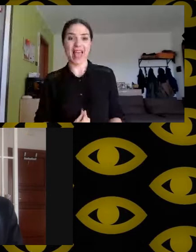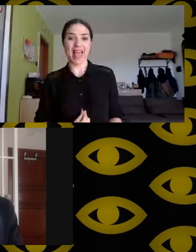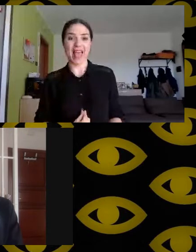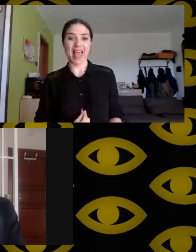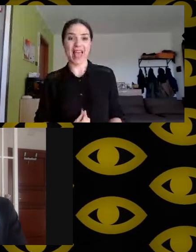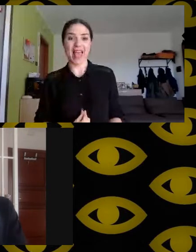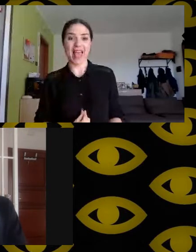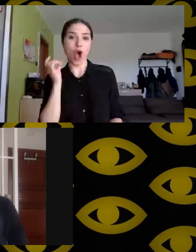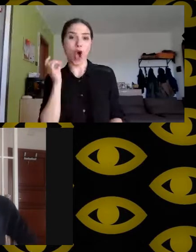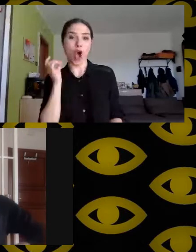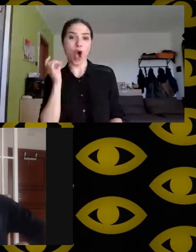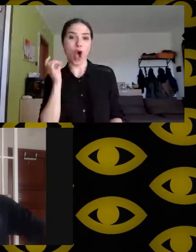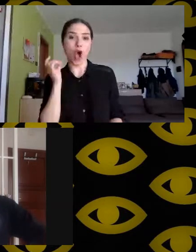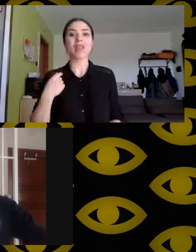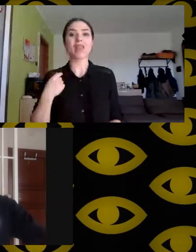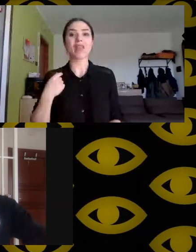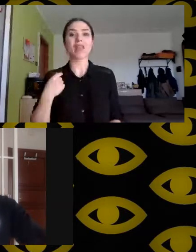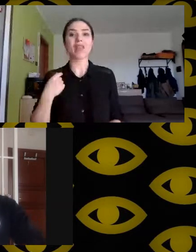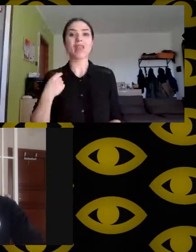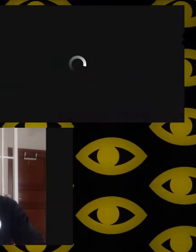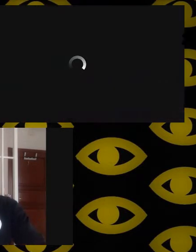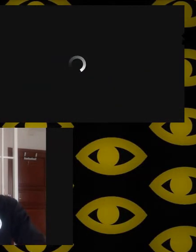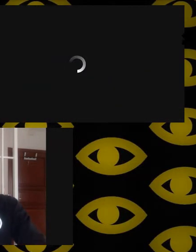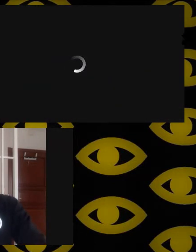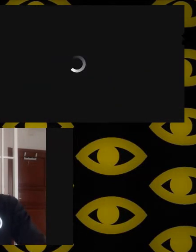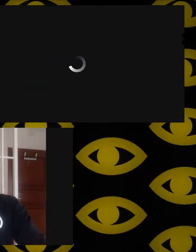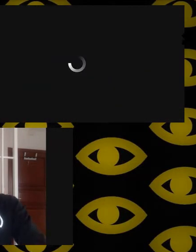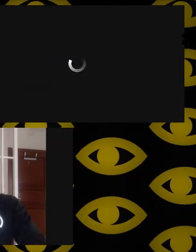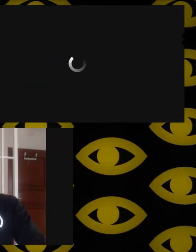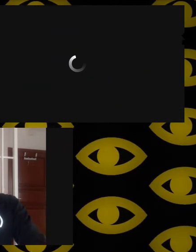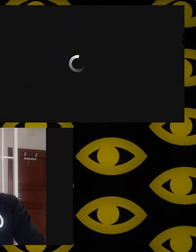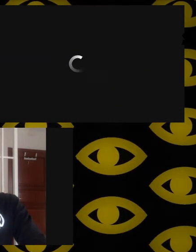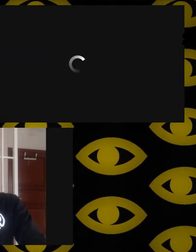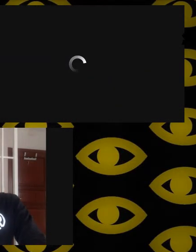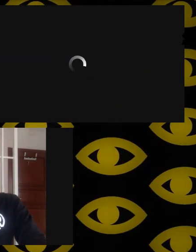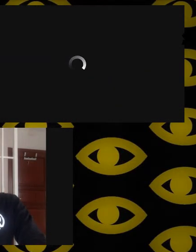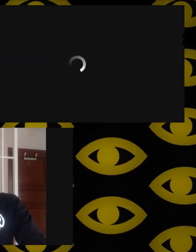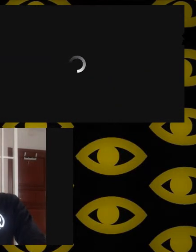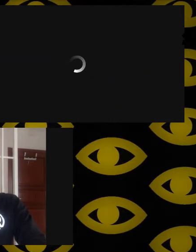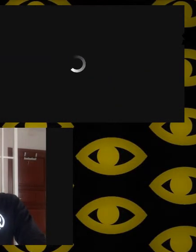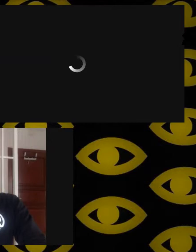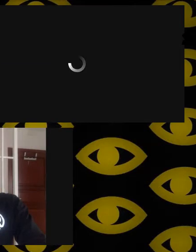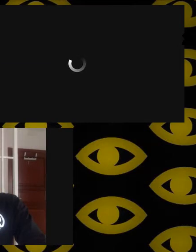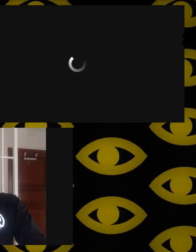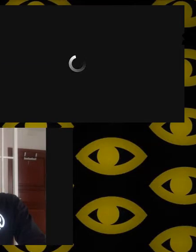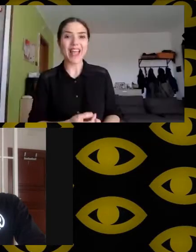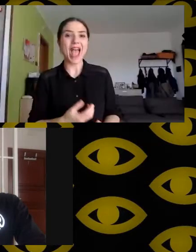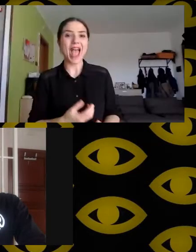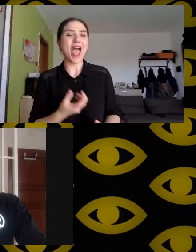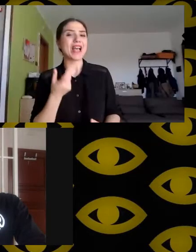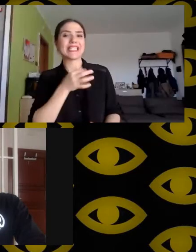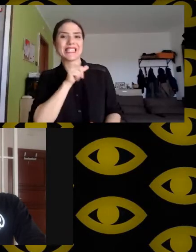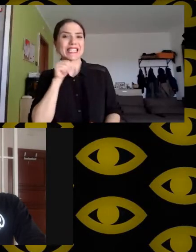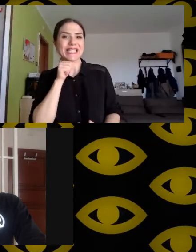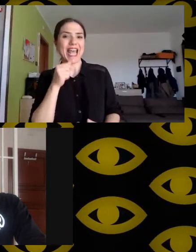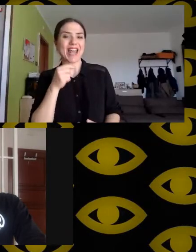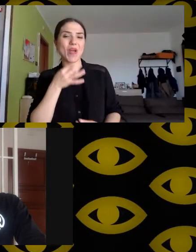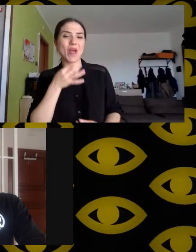sul nero e quindi stiamo creando proprio questo perfetto connubio branding al top, proprio